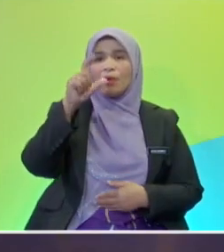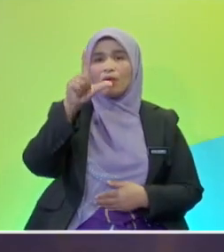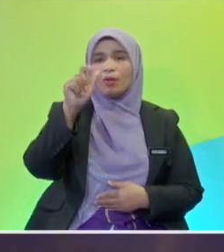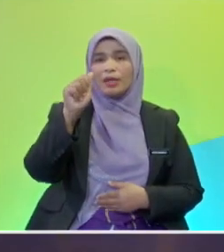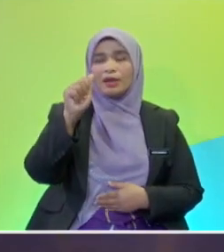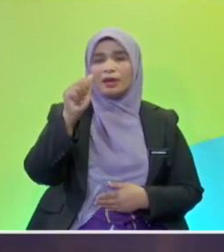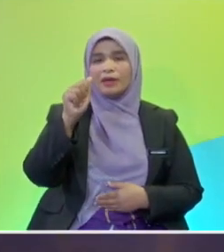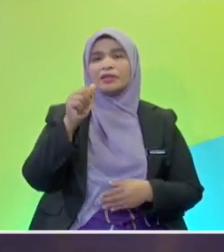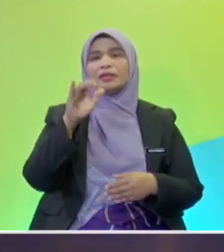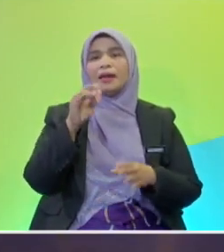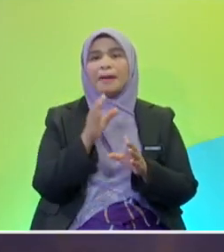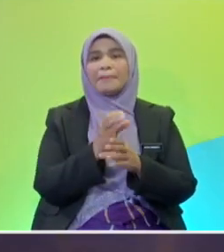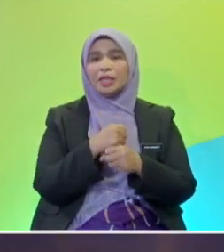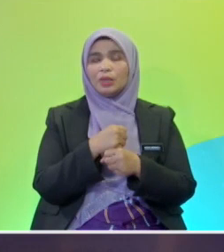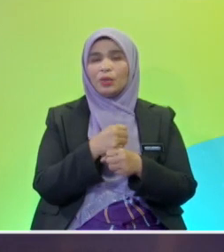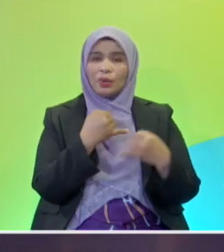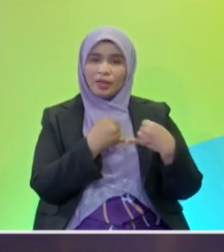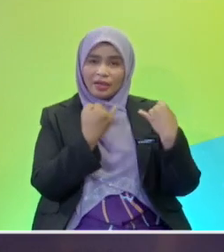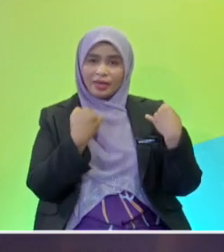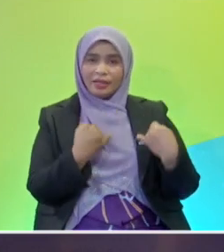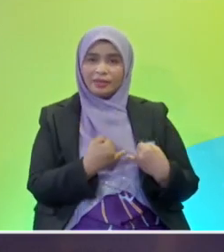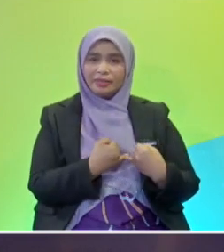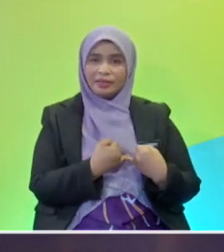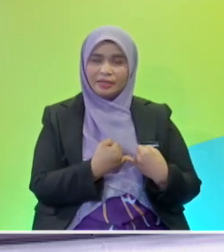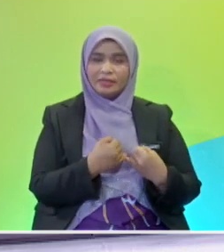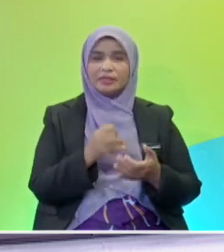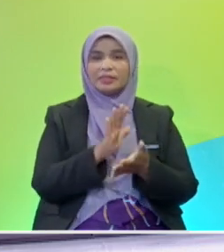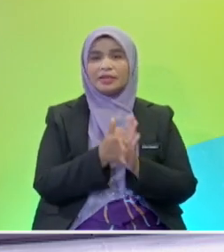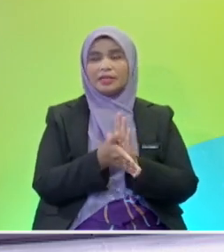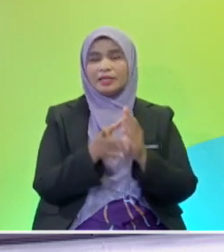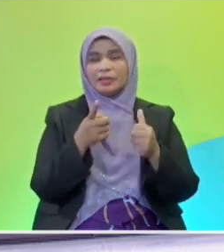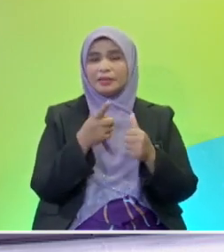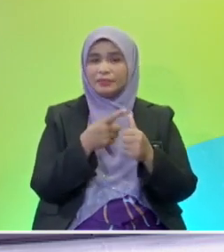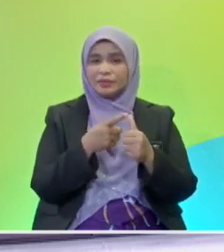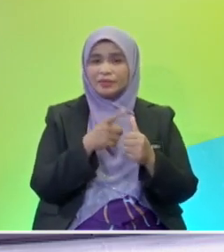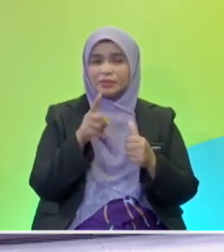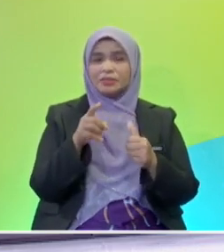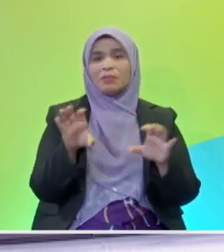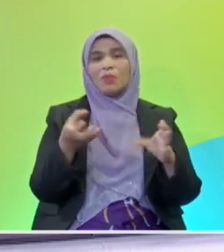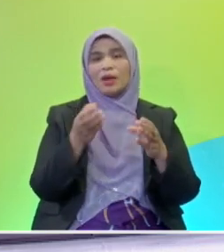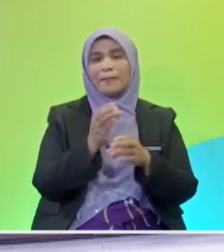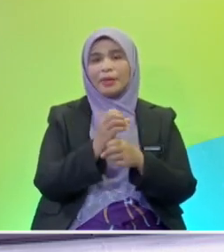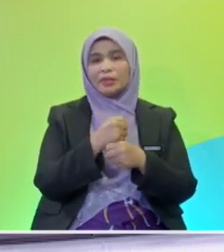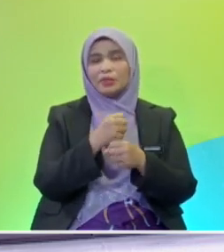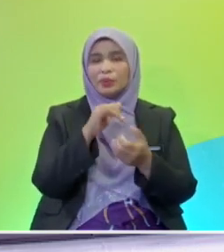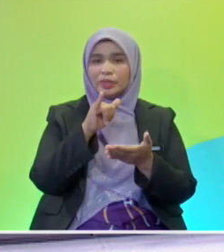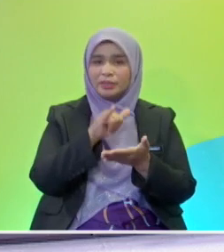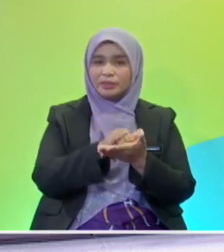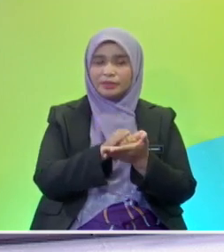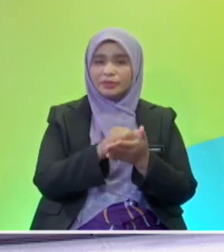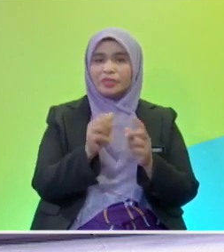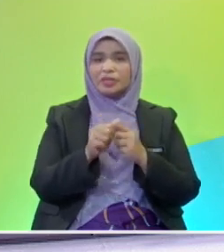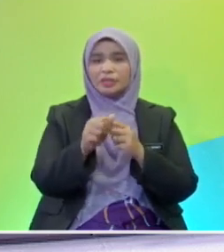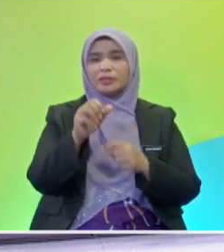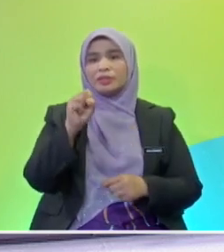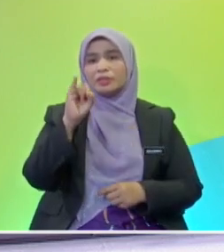berbentuk hati betul jadi pola yang pertama kita kena buat bentuk hati tu okey ah selepas kita dah gunting ah fabrik okey mengikut saiz